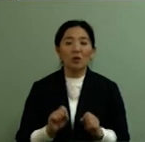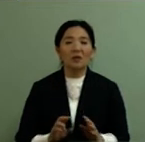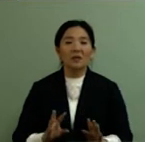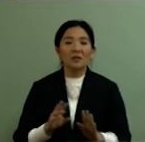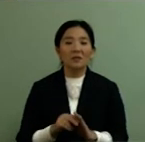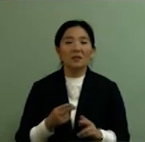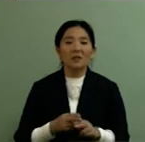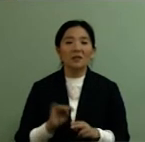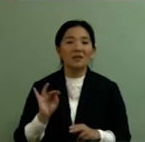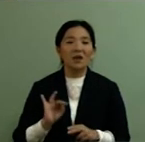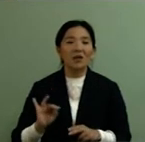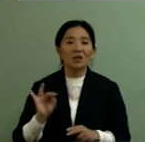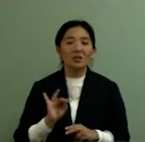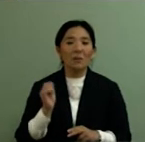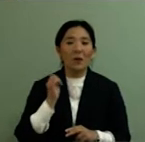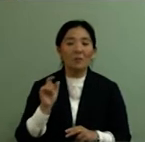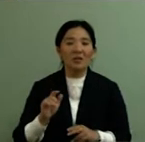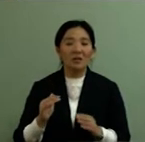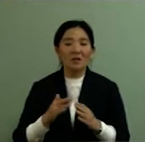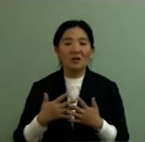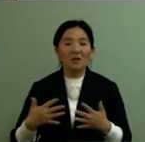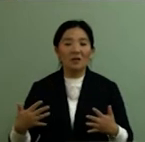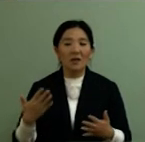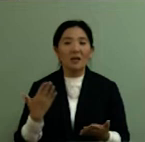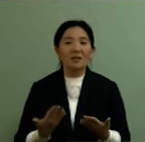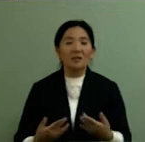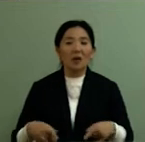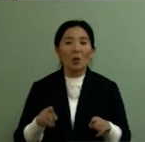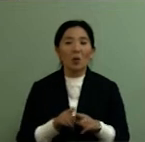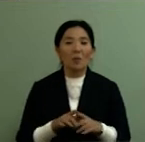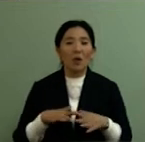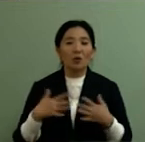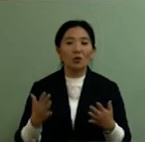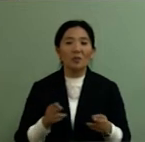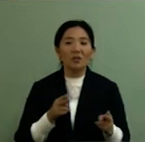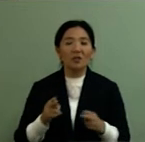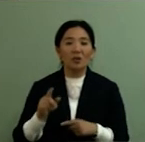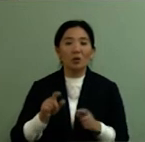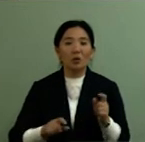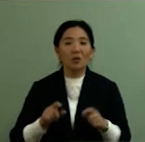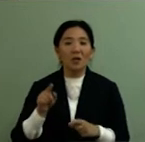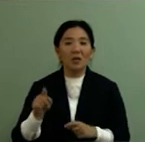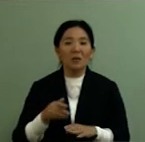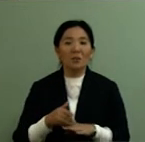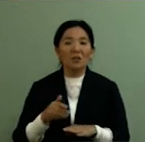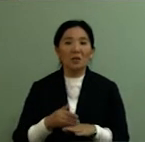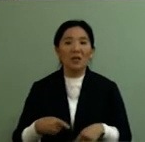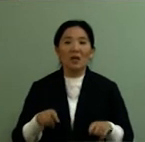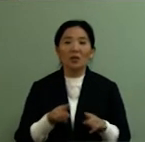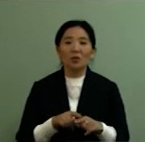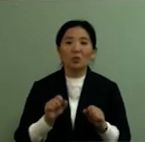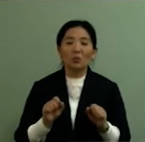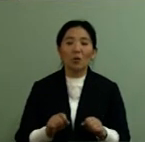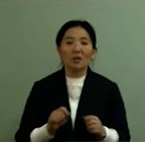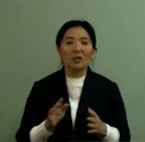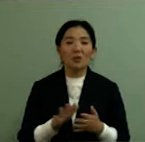относиться. Это исторические памятники. Если такое большое посещение людей, то они постепенно, конечно, тоже